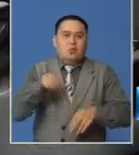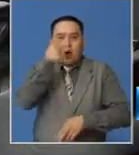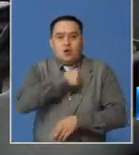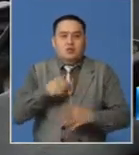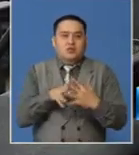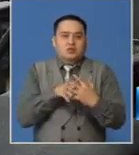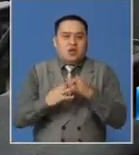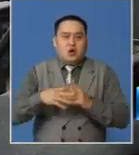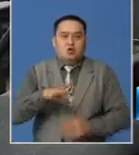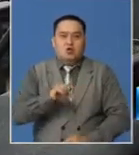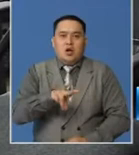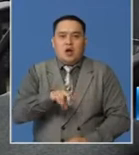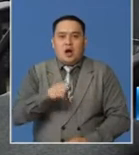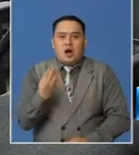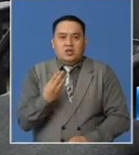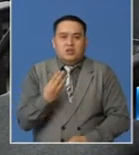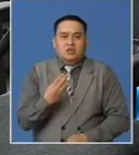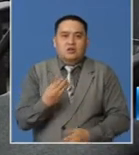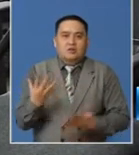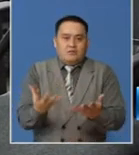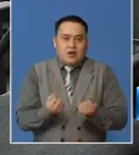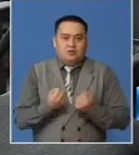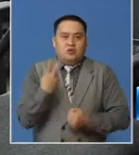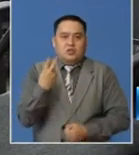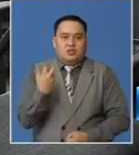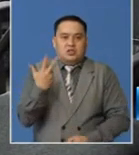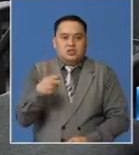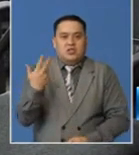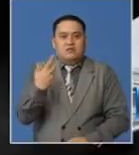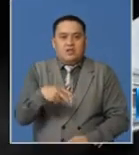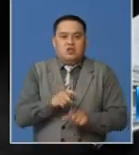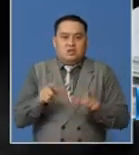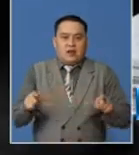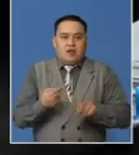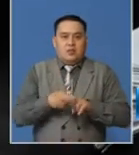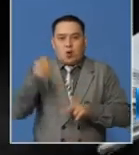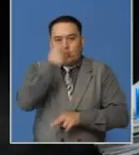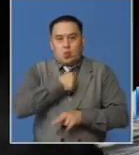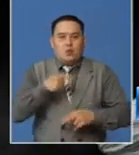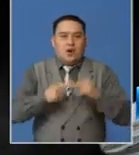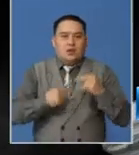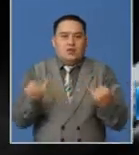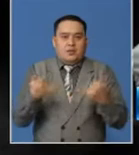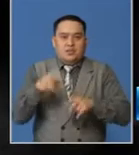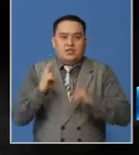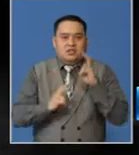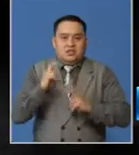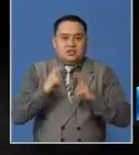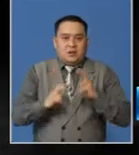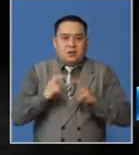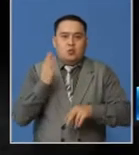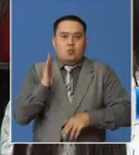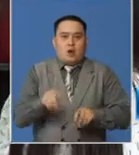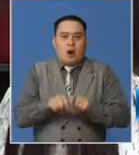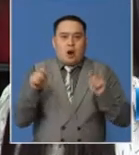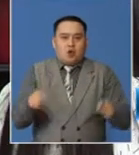году в селе Озунагаш. Счастливыми новоселами станут 320 человек. Также в этом году будет построен цементный завод в селе Тамгала. С